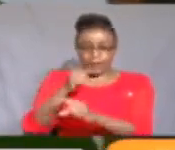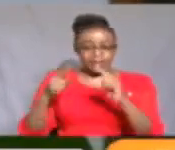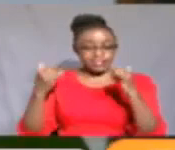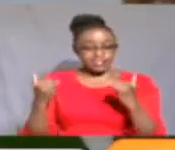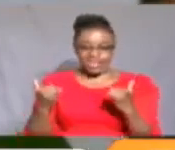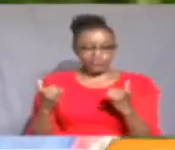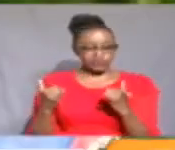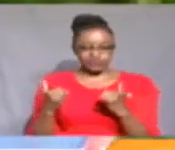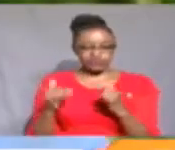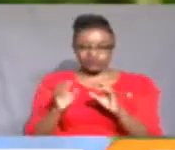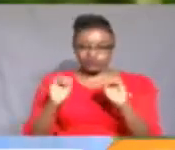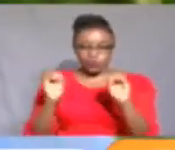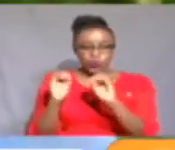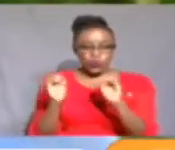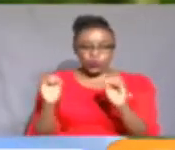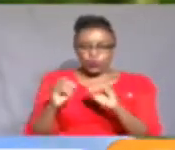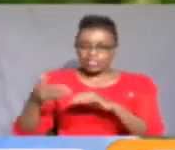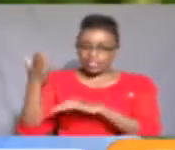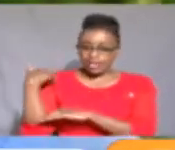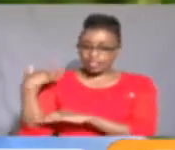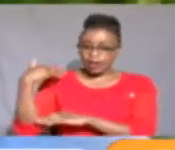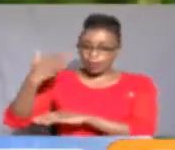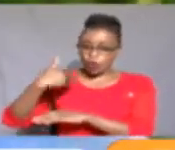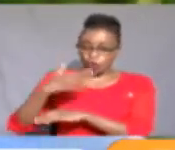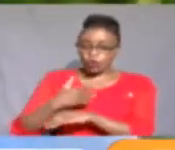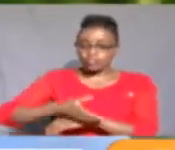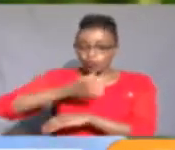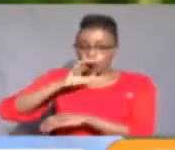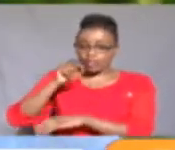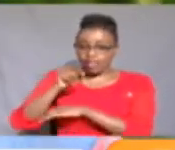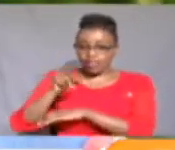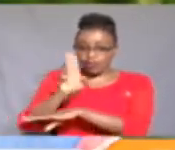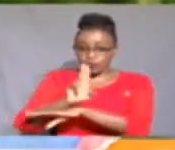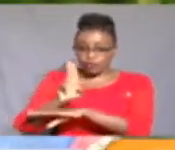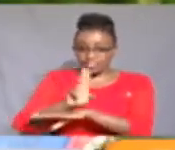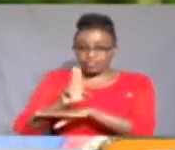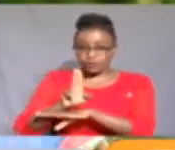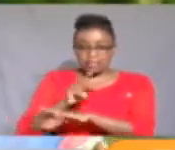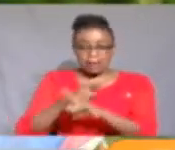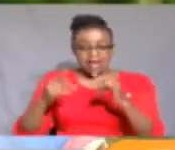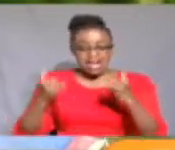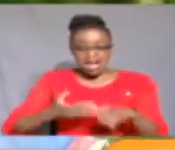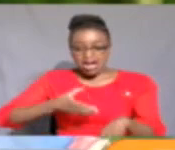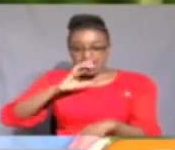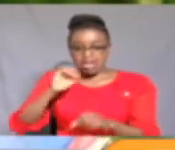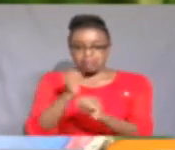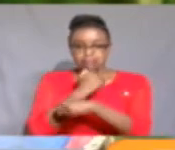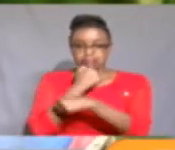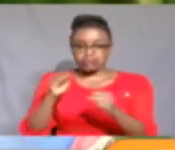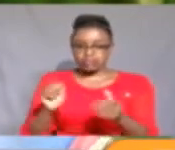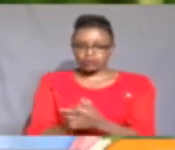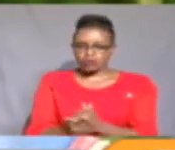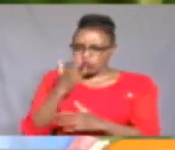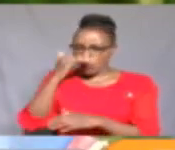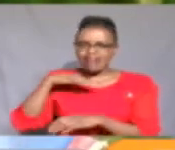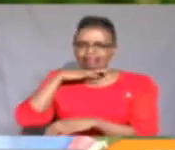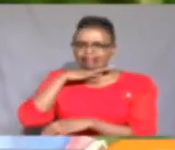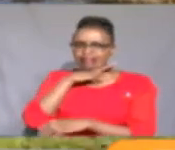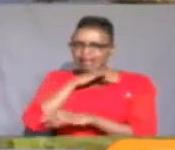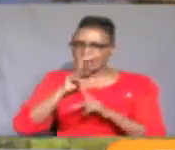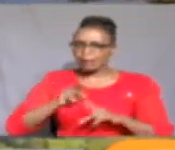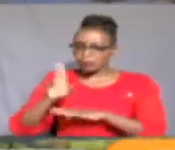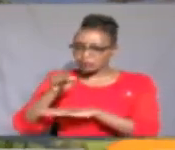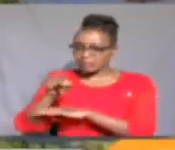nowadays zilipotea. Wakati wa kitambo tulikuwa tunakunywa hii maji, lakini sasa hatuwezi tukaikunywa. Mwanzo ni chafu. Saizi watu hawakunywi.